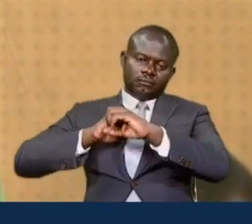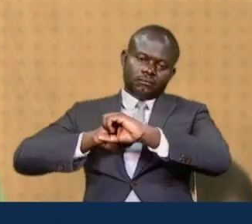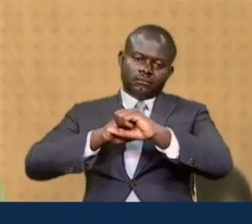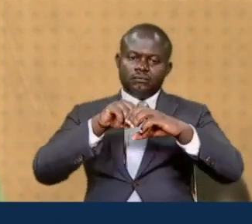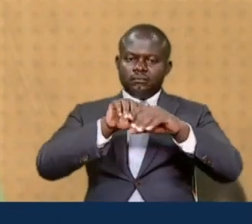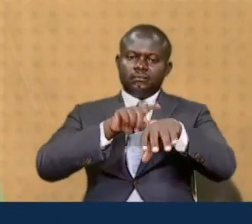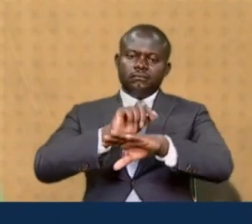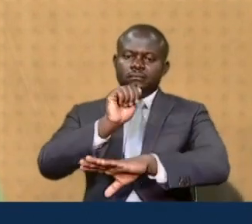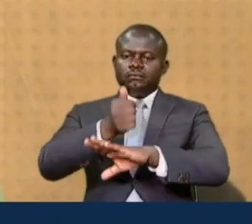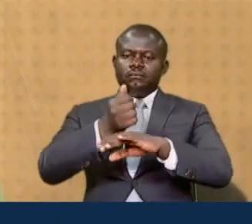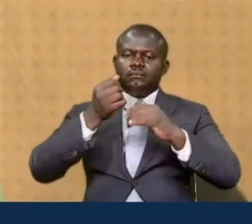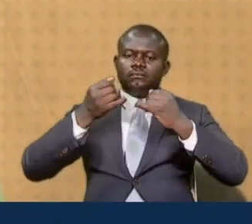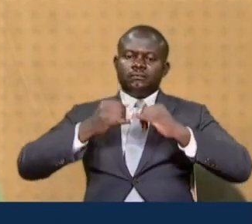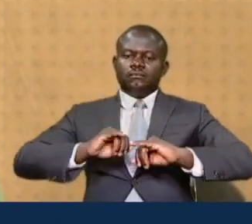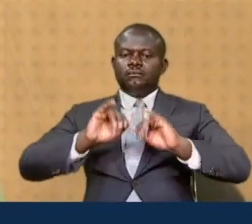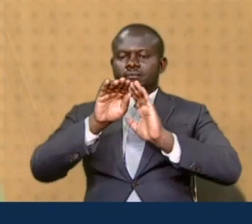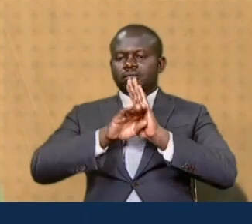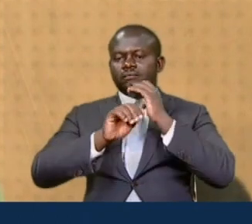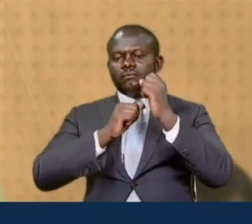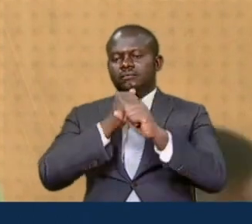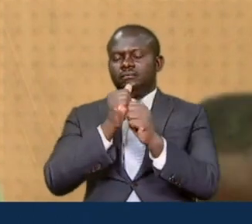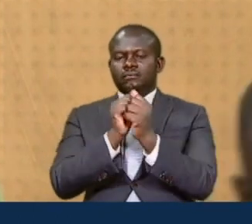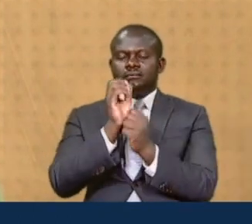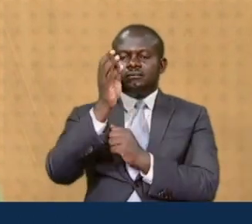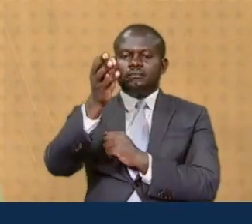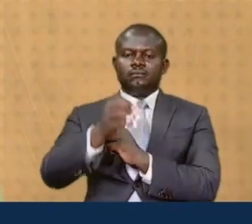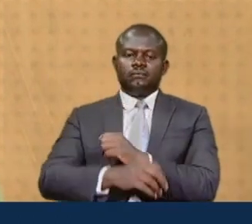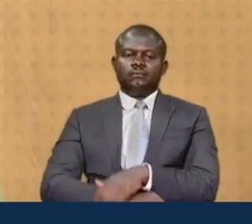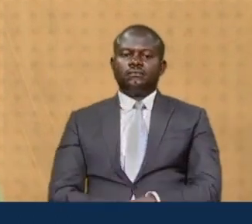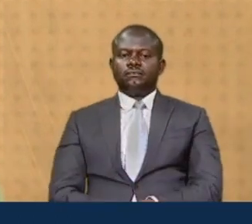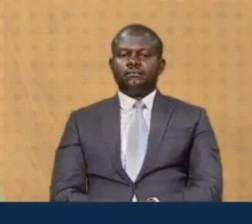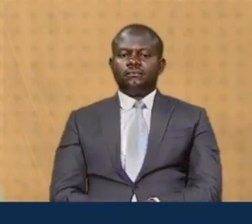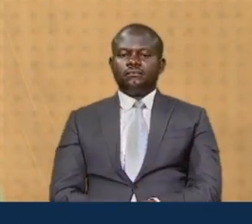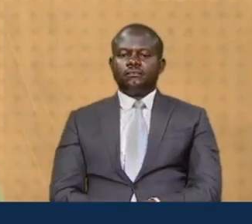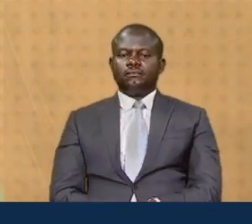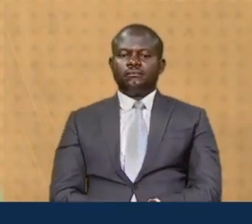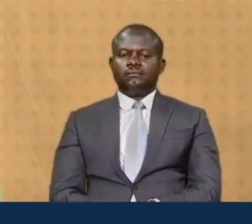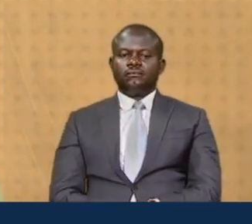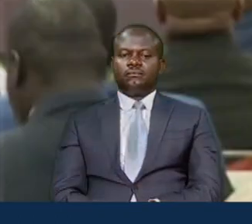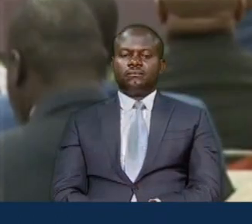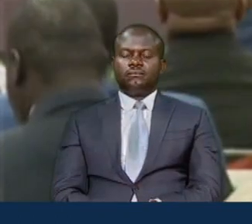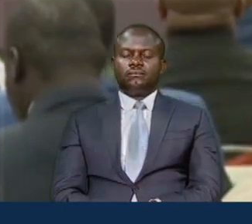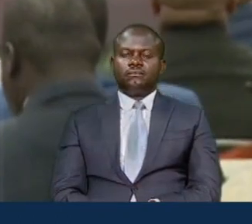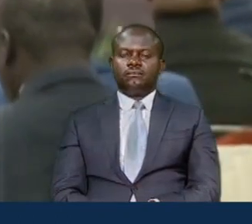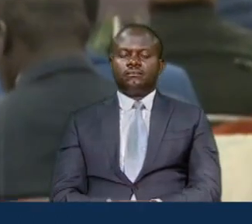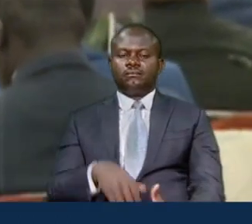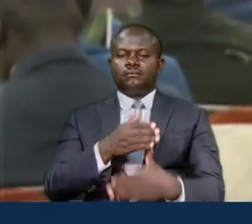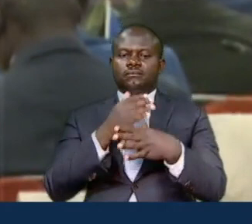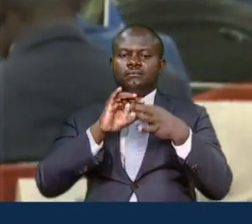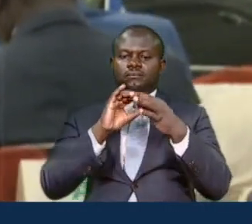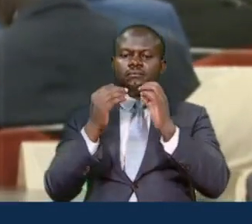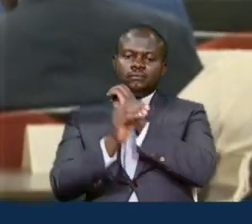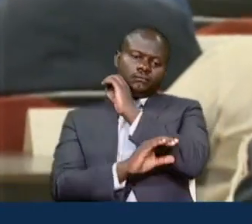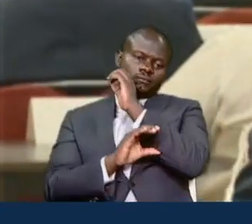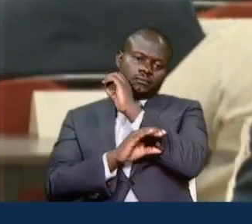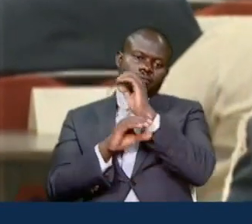gihe dushyira mu bikorwa gahunda y'imyaka 10 iri imbere of second 10-year implementation plan. Minisitiri w'ubanyi n'amahanga